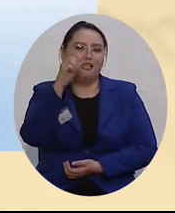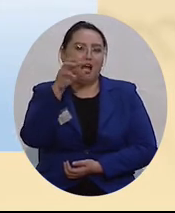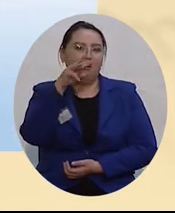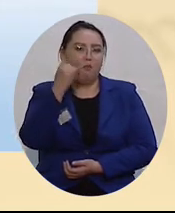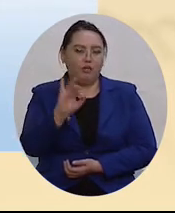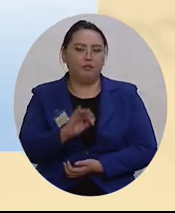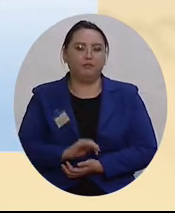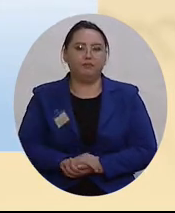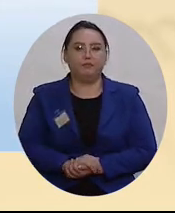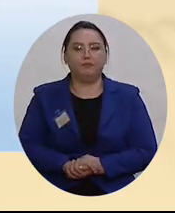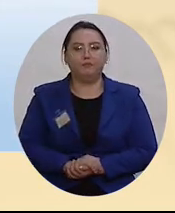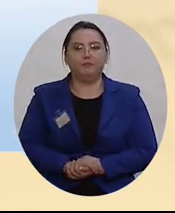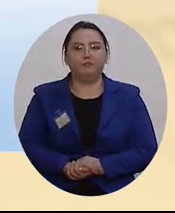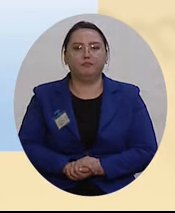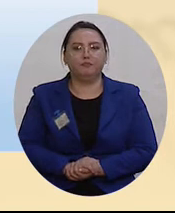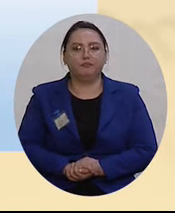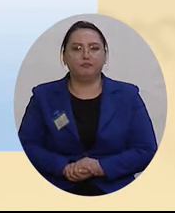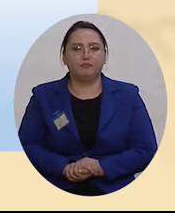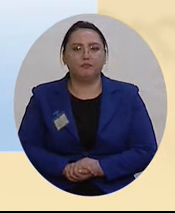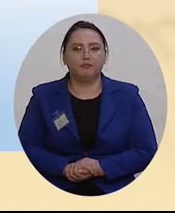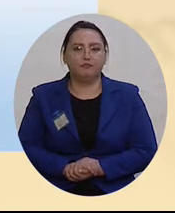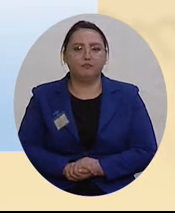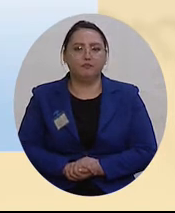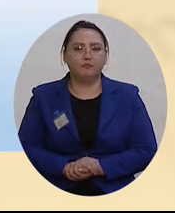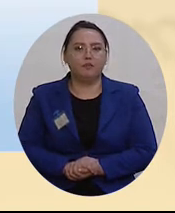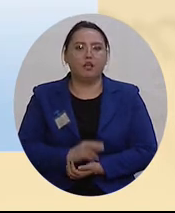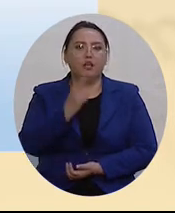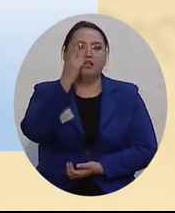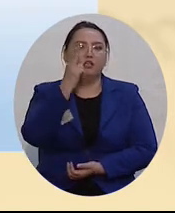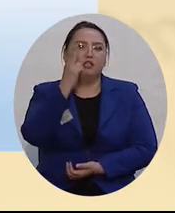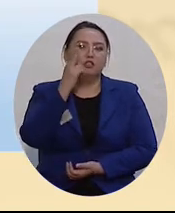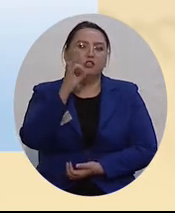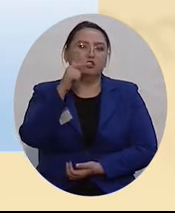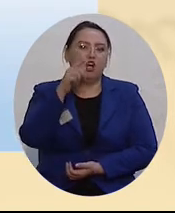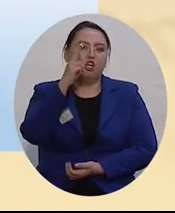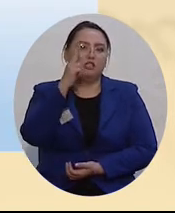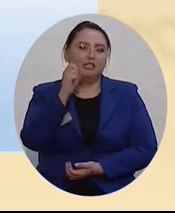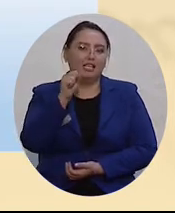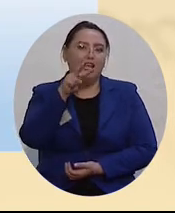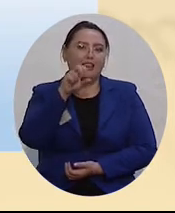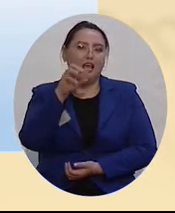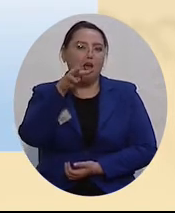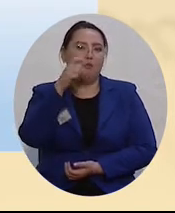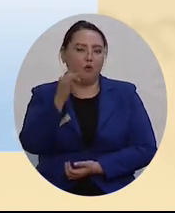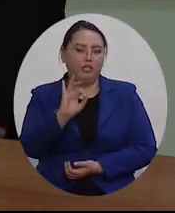инэрвээс агуу их буян цогцлмой цогцлмой.